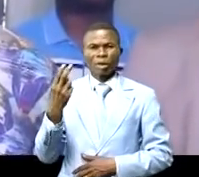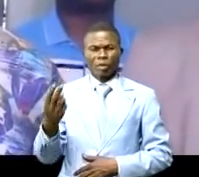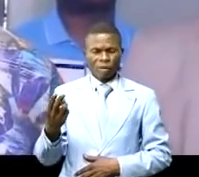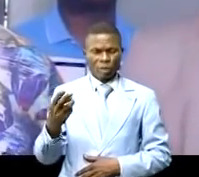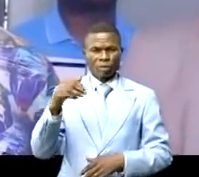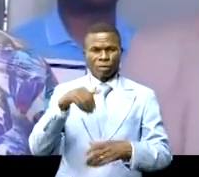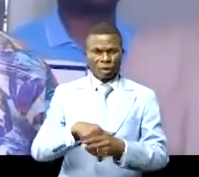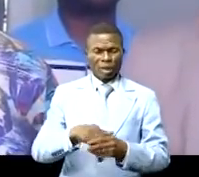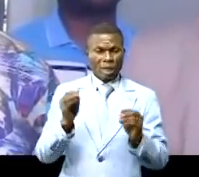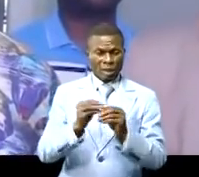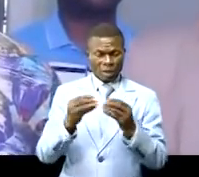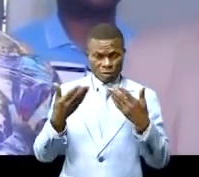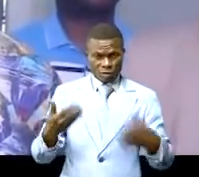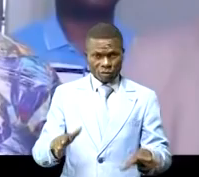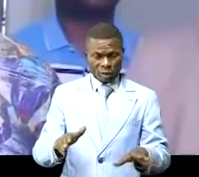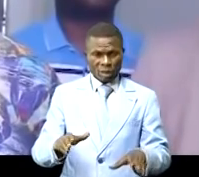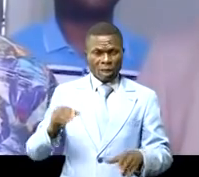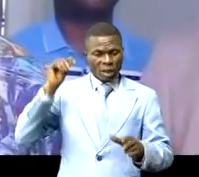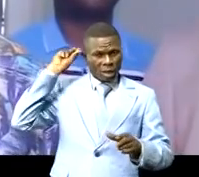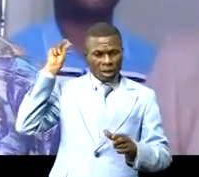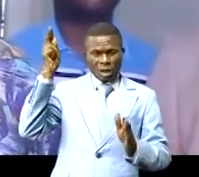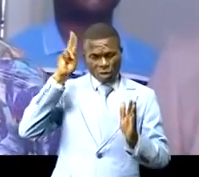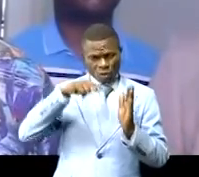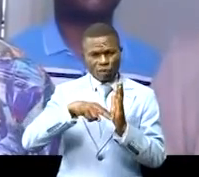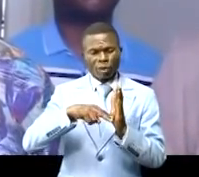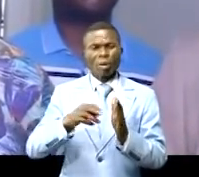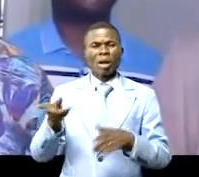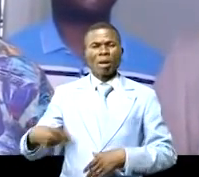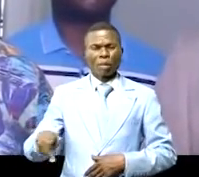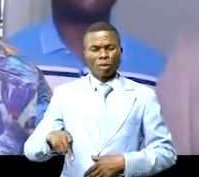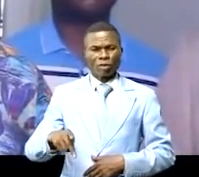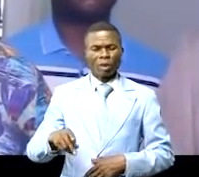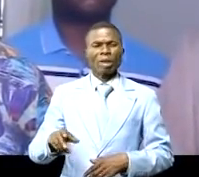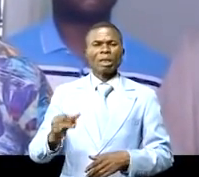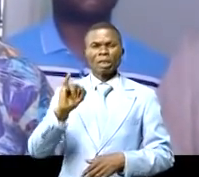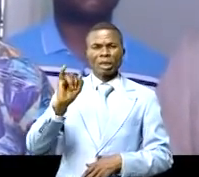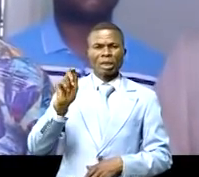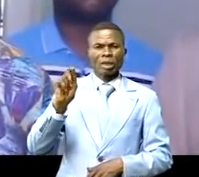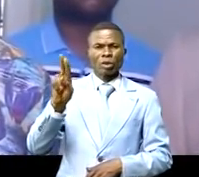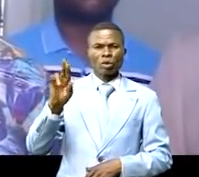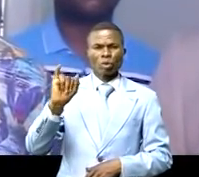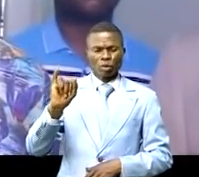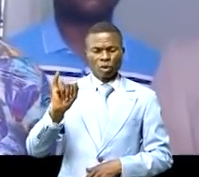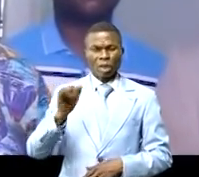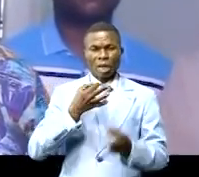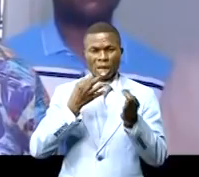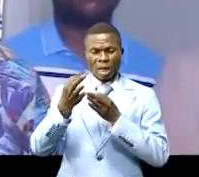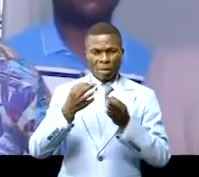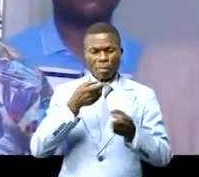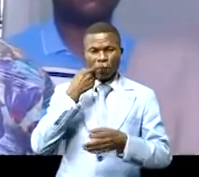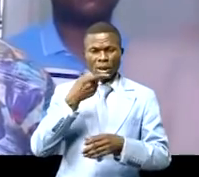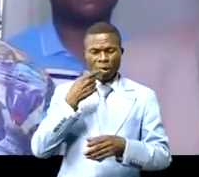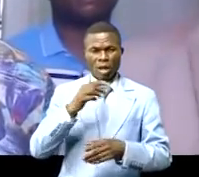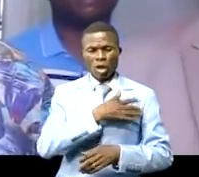l'issue de ces travaux, le gouvernement provincial de la province de Victorie devrait exprimer au nom du